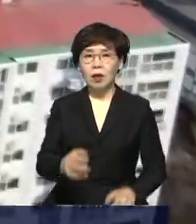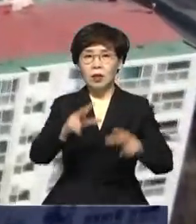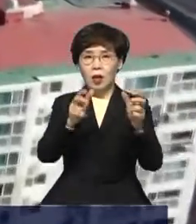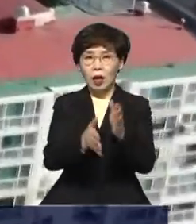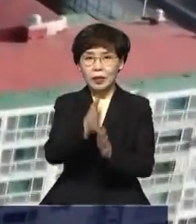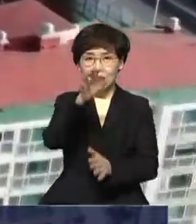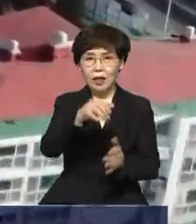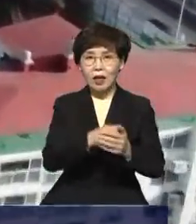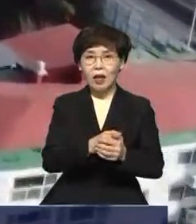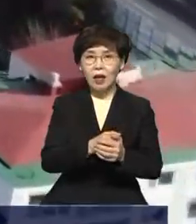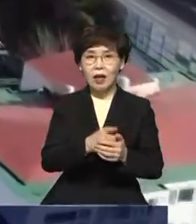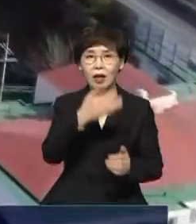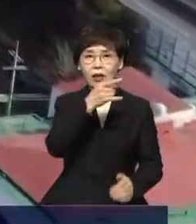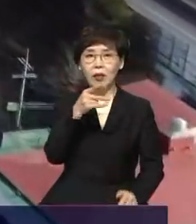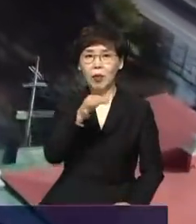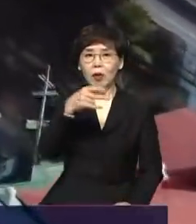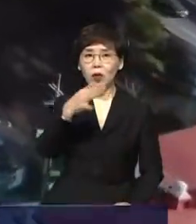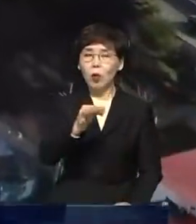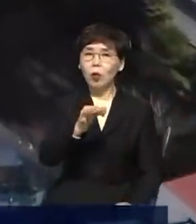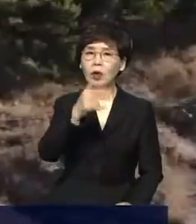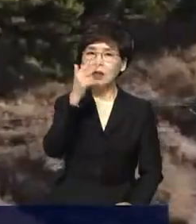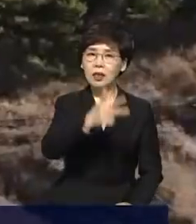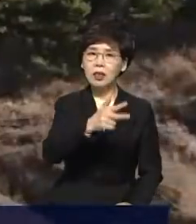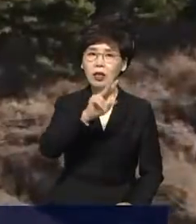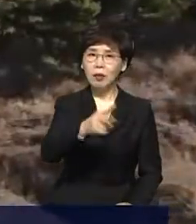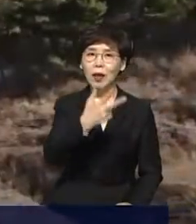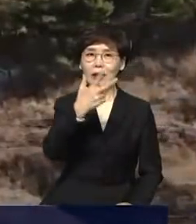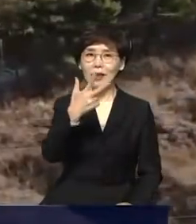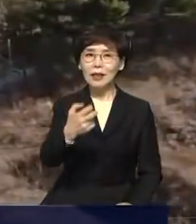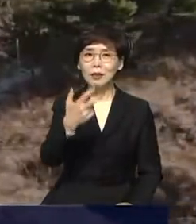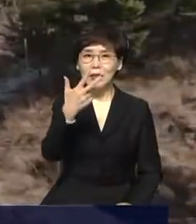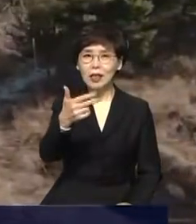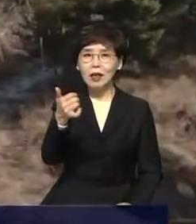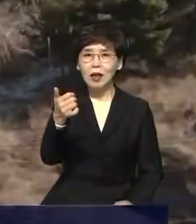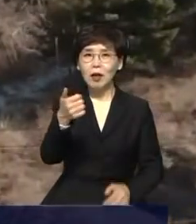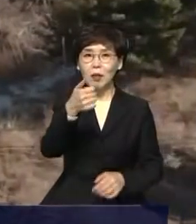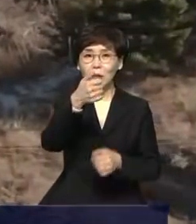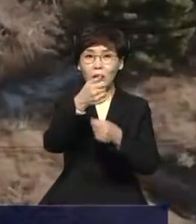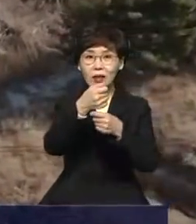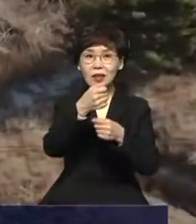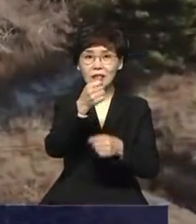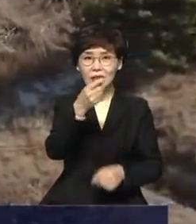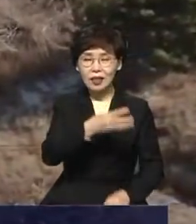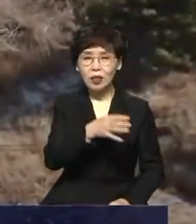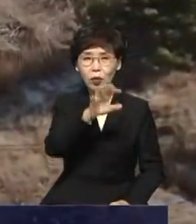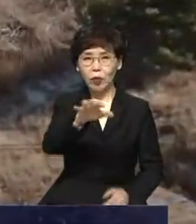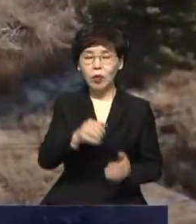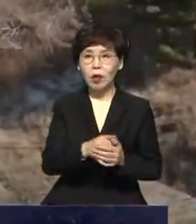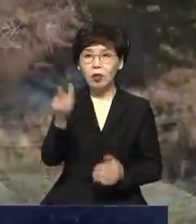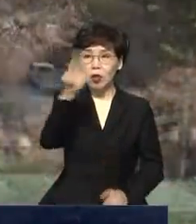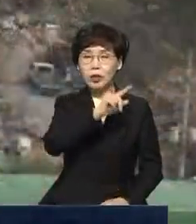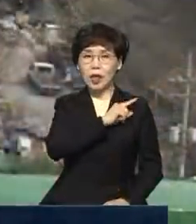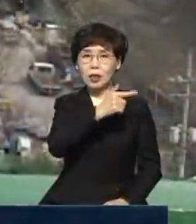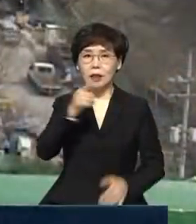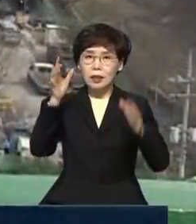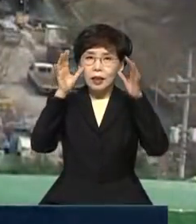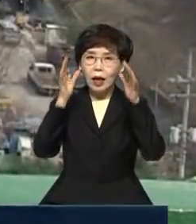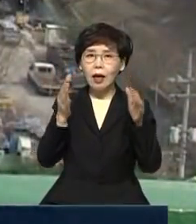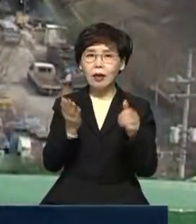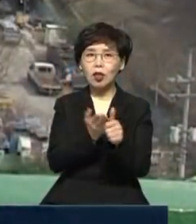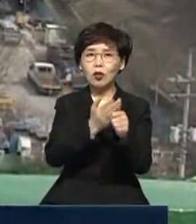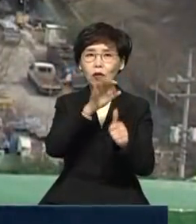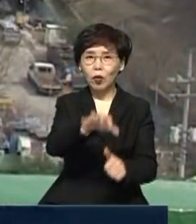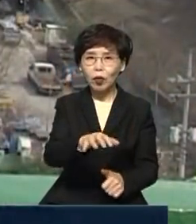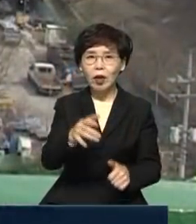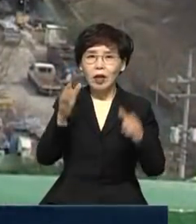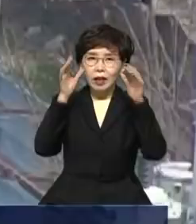성남시 수정구 태평동 7277번지 일대입니다. 이곳은 전국 최대의 개 사육장과 도축장이 있던